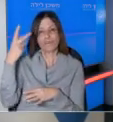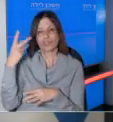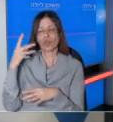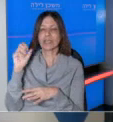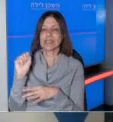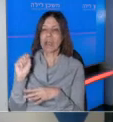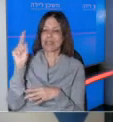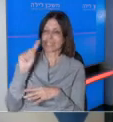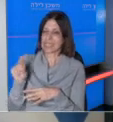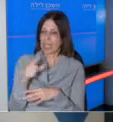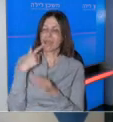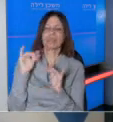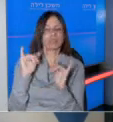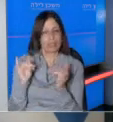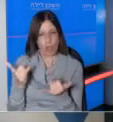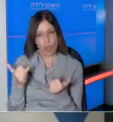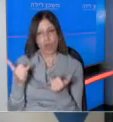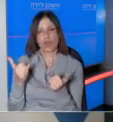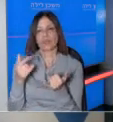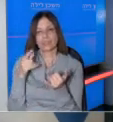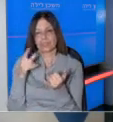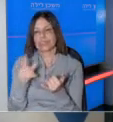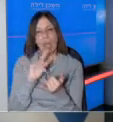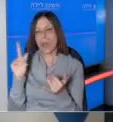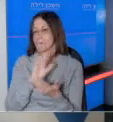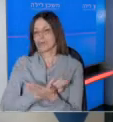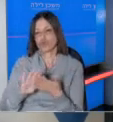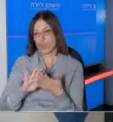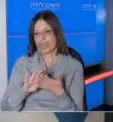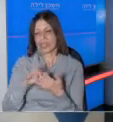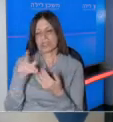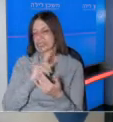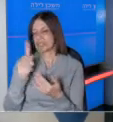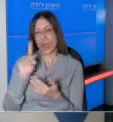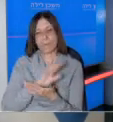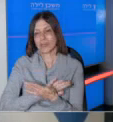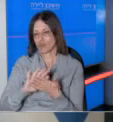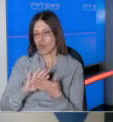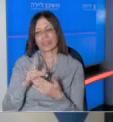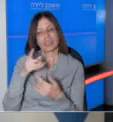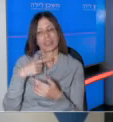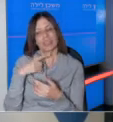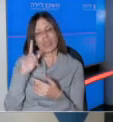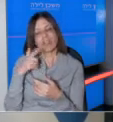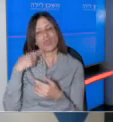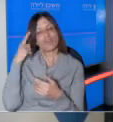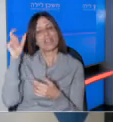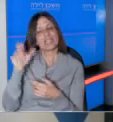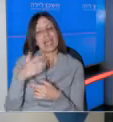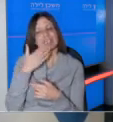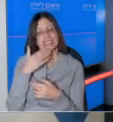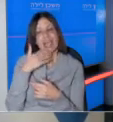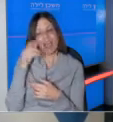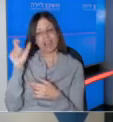זרקה. נכון, it's messy, זה לא פשוט, זה לא פשוט. אבל אני חושב שאזרחי ישראל